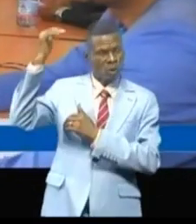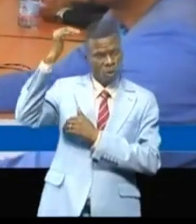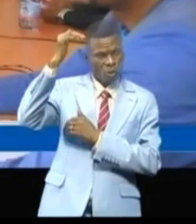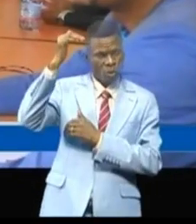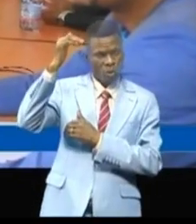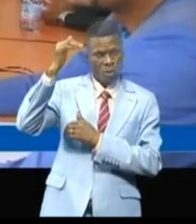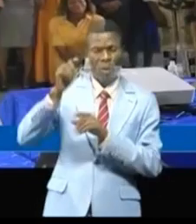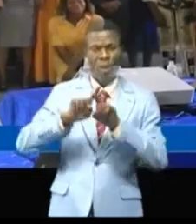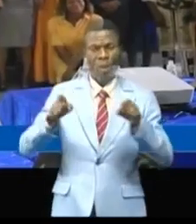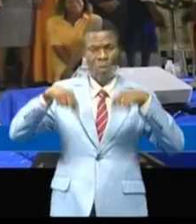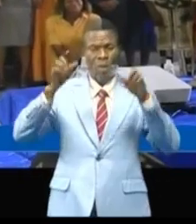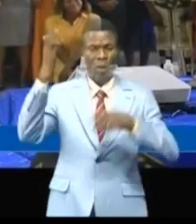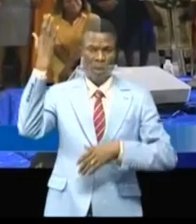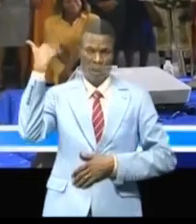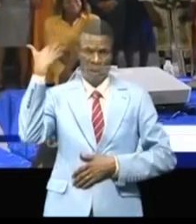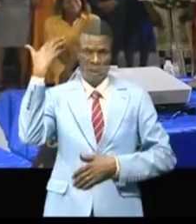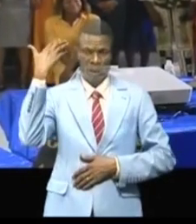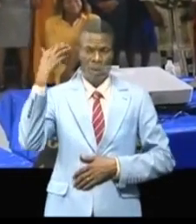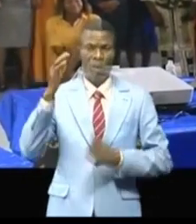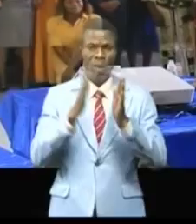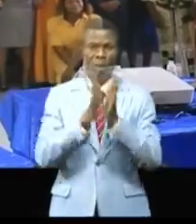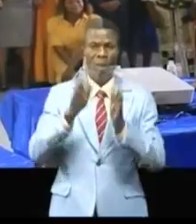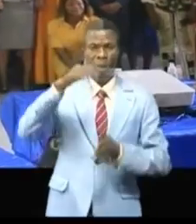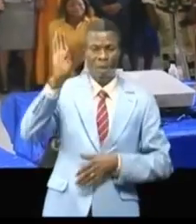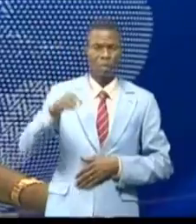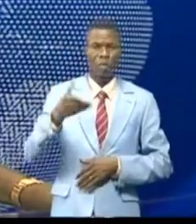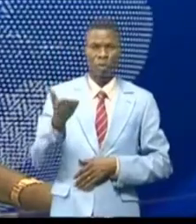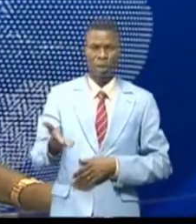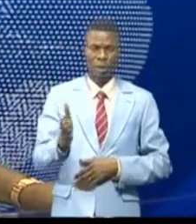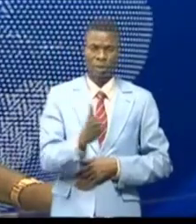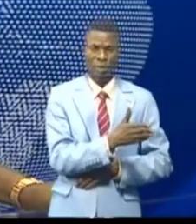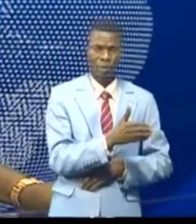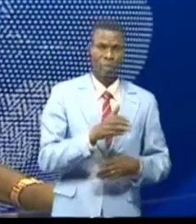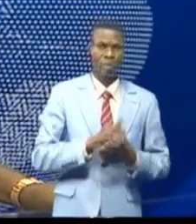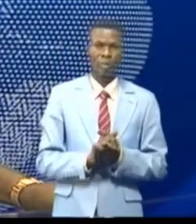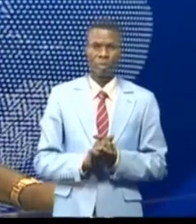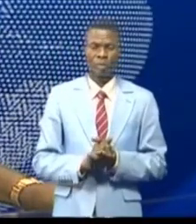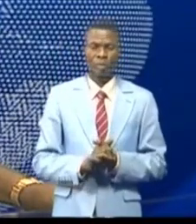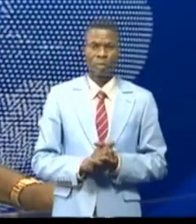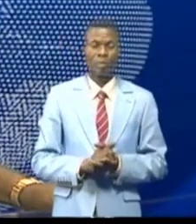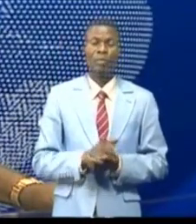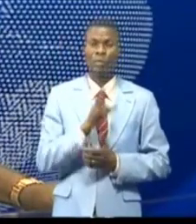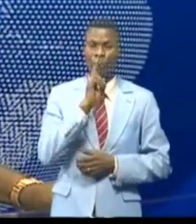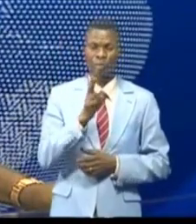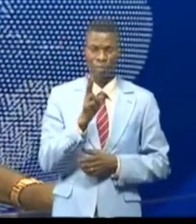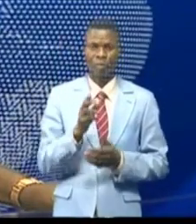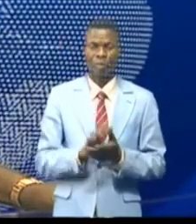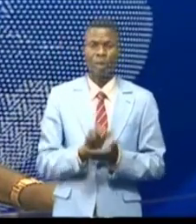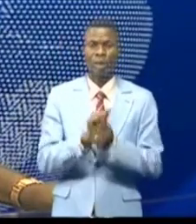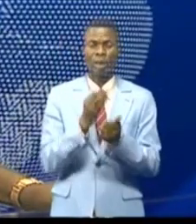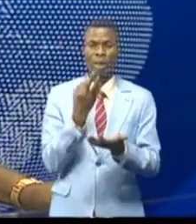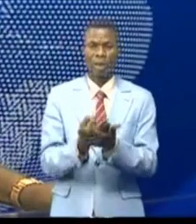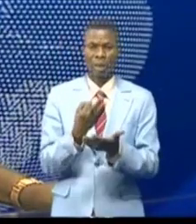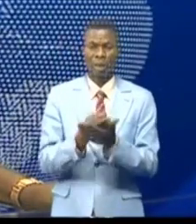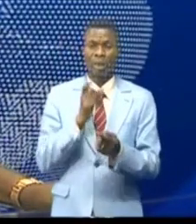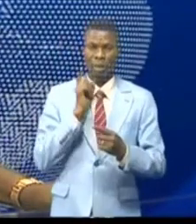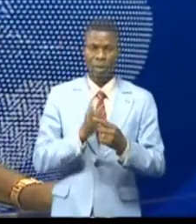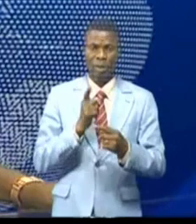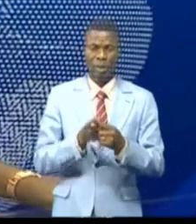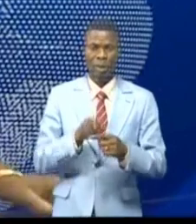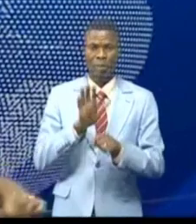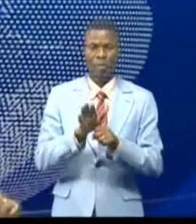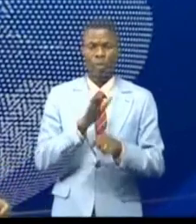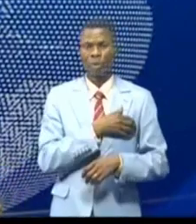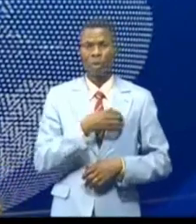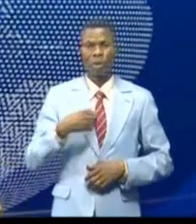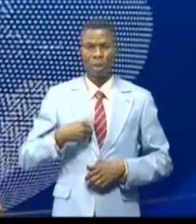de participation des 10% habituels. Bien gérer ses revenus financiers est une difficulté pour beaucoup des